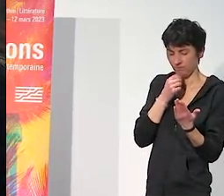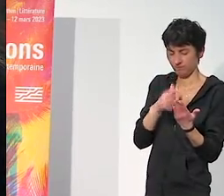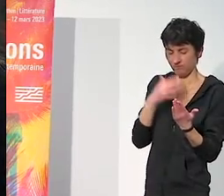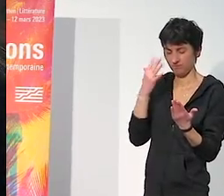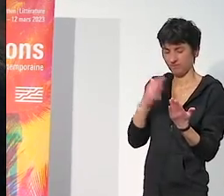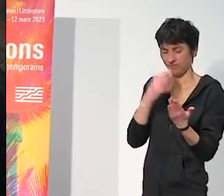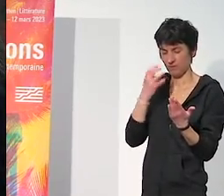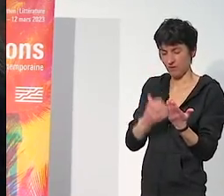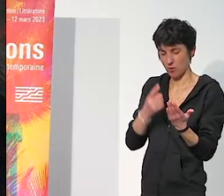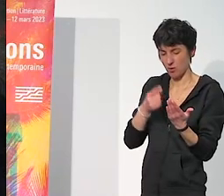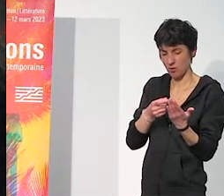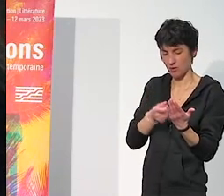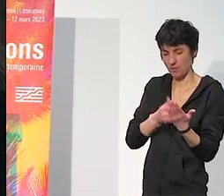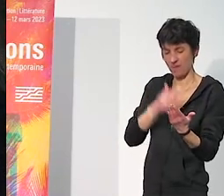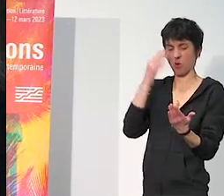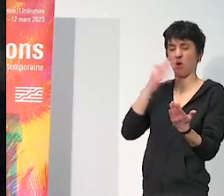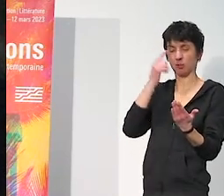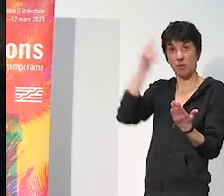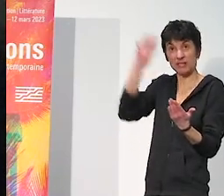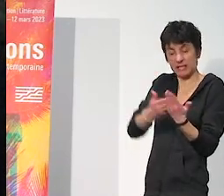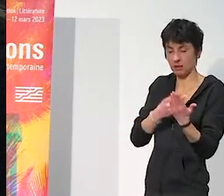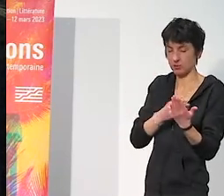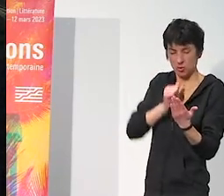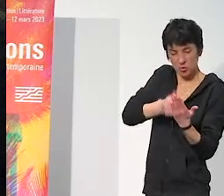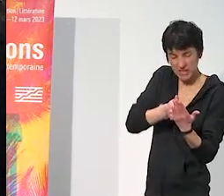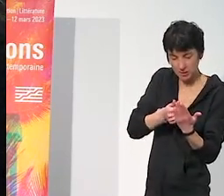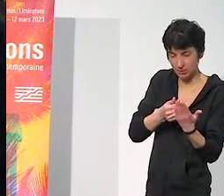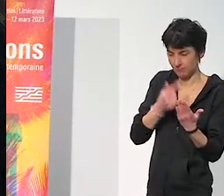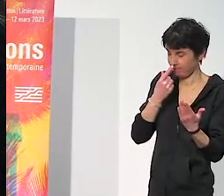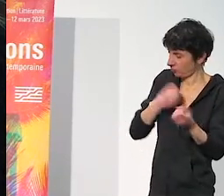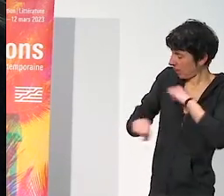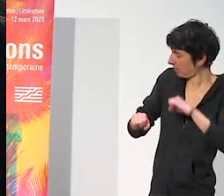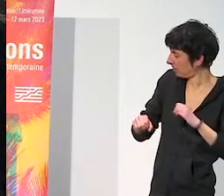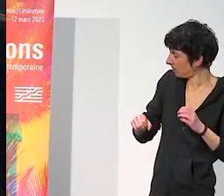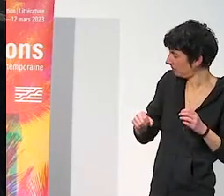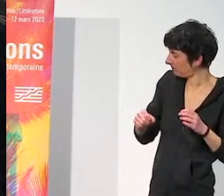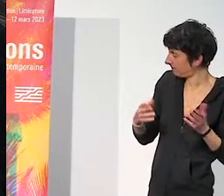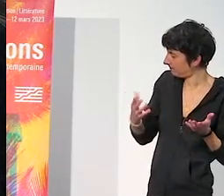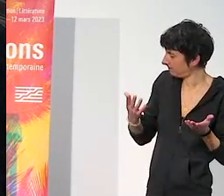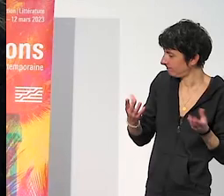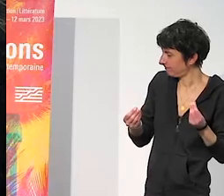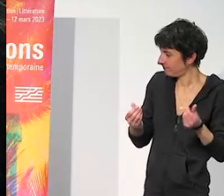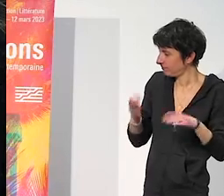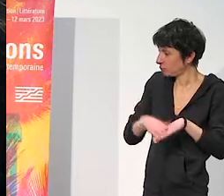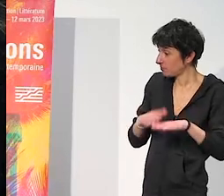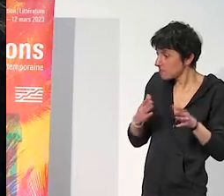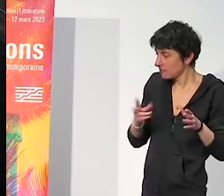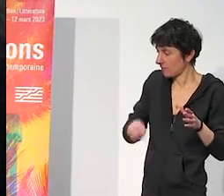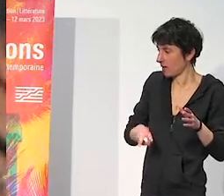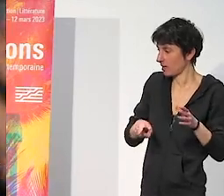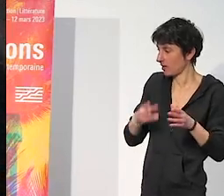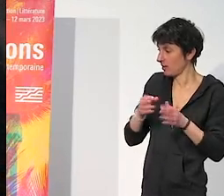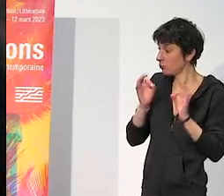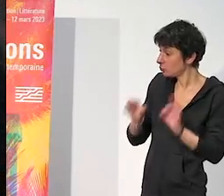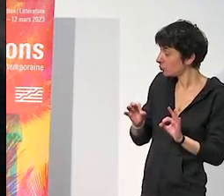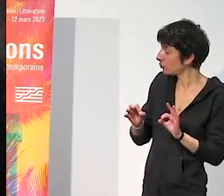me veut me faire penser quelque chose, ça m'embarrasse, alors que je sais pas effectivement. Alors là, je